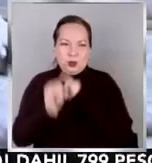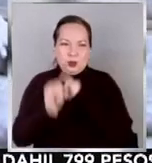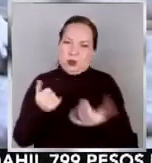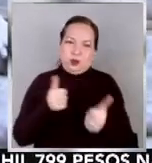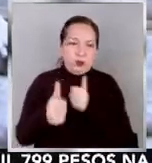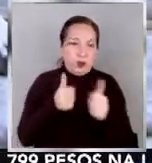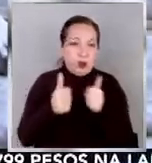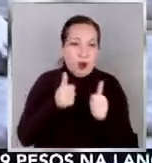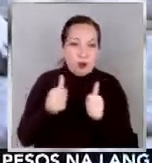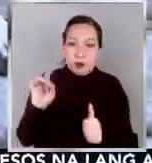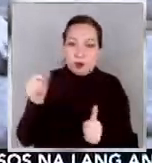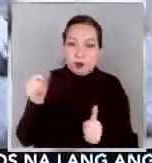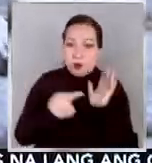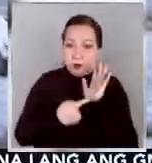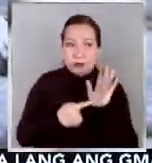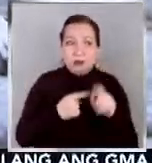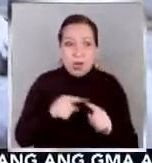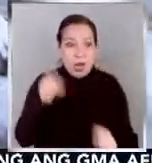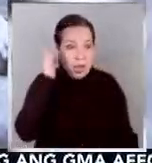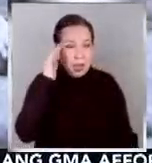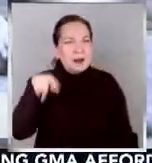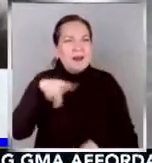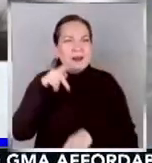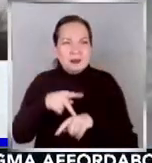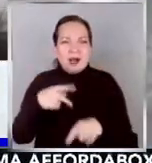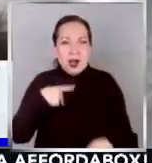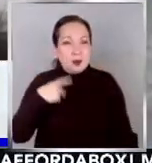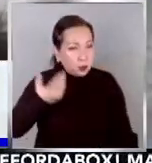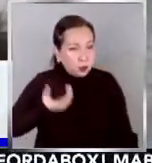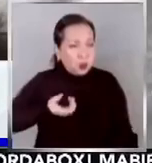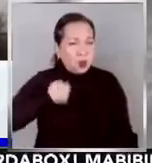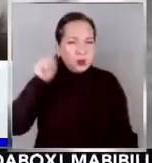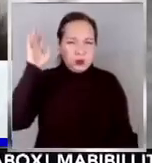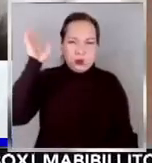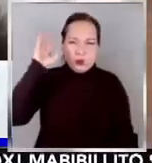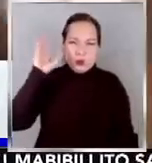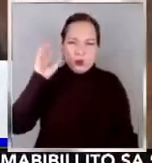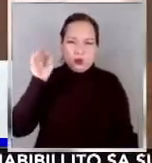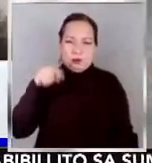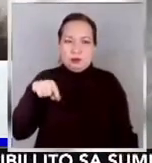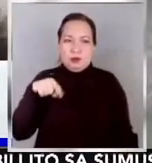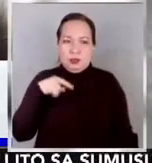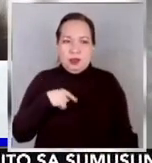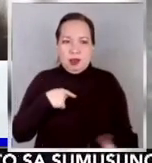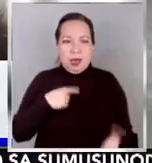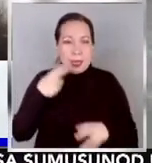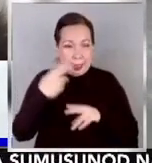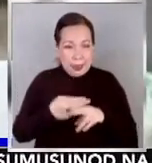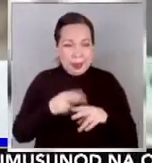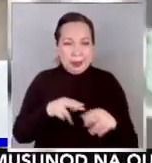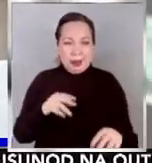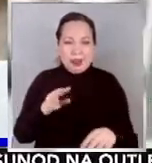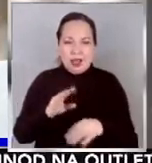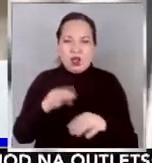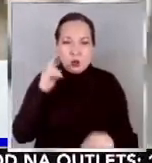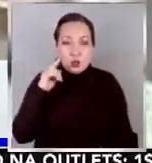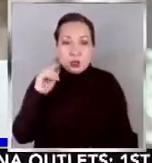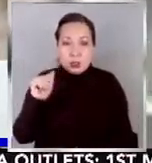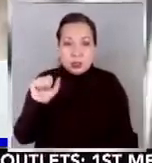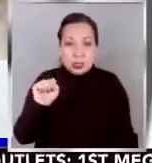nyo ba na ang Pilipinas mayroon ding native breed na iba pa sa tinatawag na aspin o asong Pinoy?